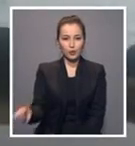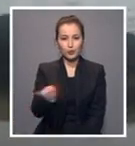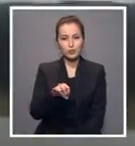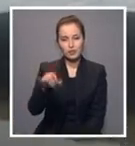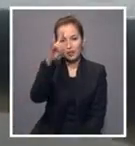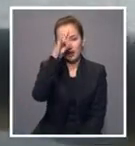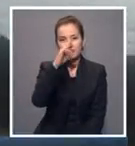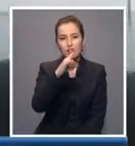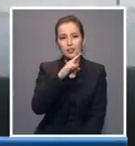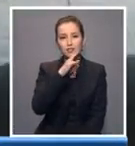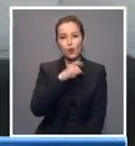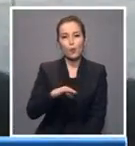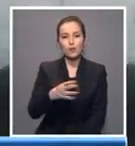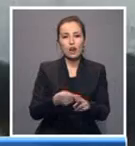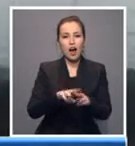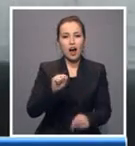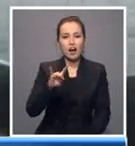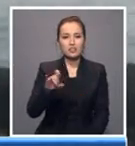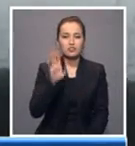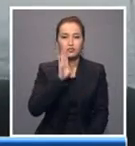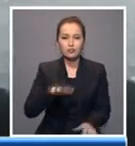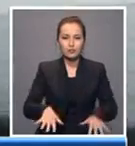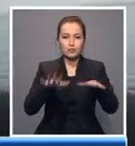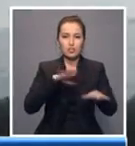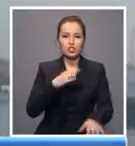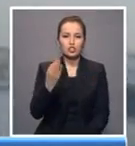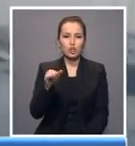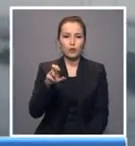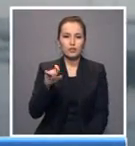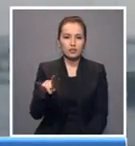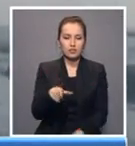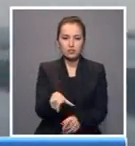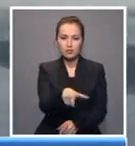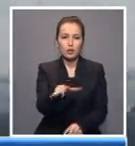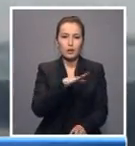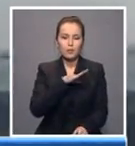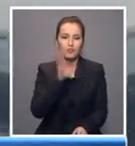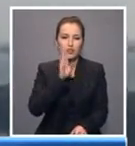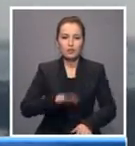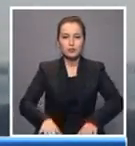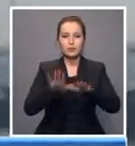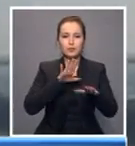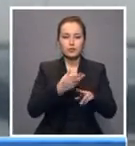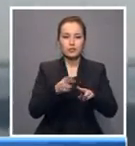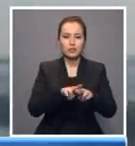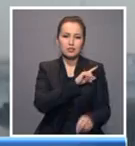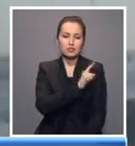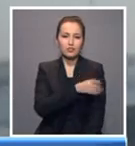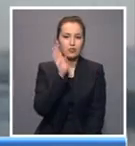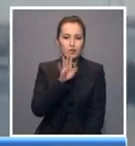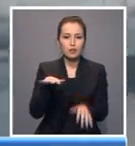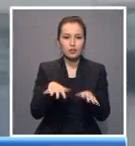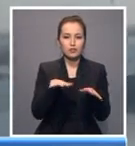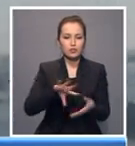Оңтүстік Қазақстан облысында Арыс өзен арнасынан асып, Шәуілдір Көксарай бағытындағы тас жолдың біраз бөлігін су басып қалды. Екпіні қатты топан су